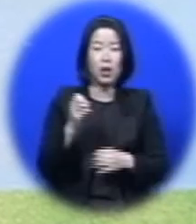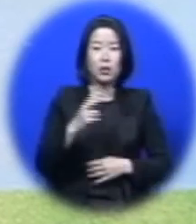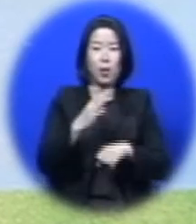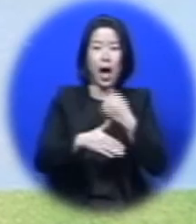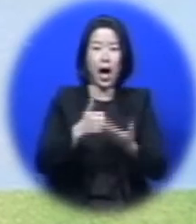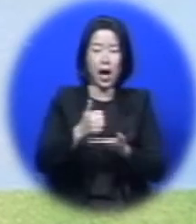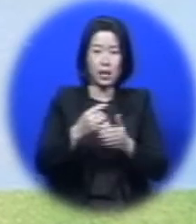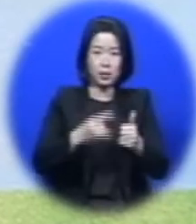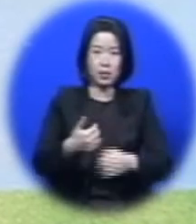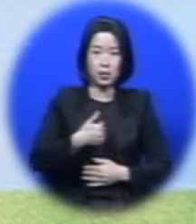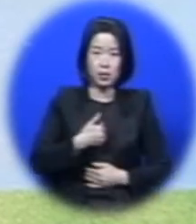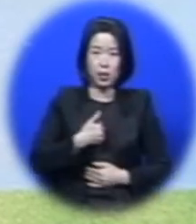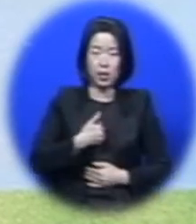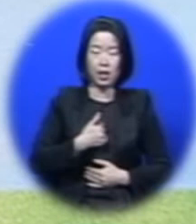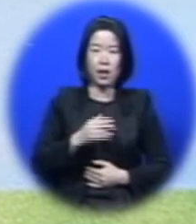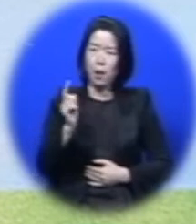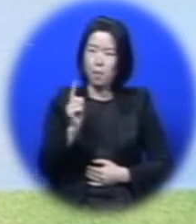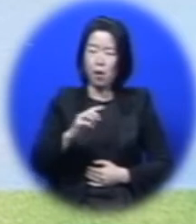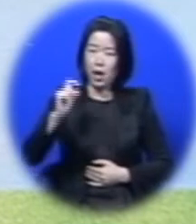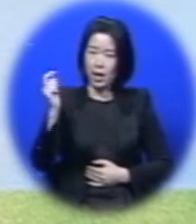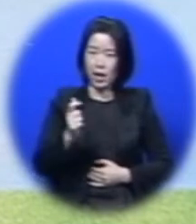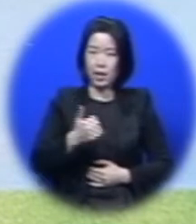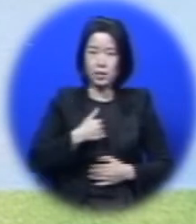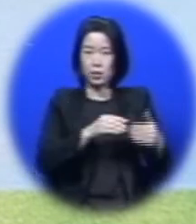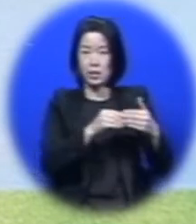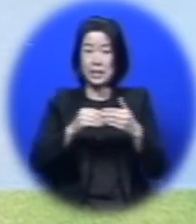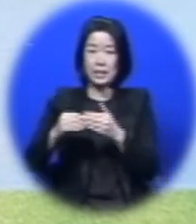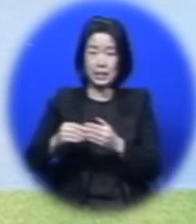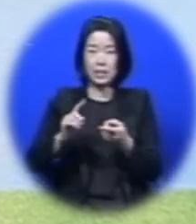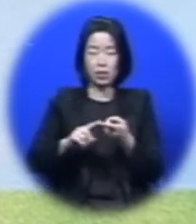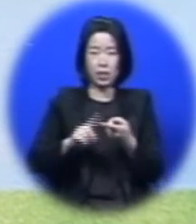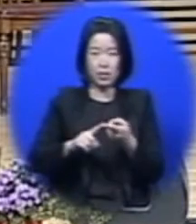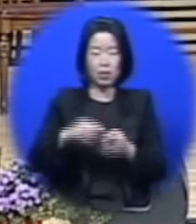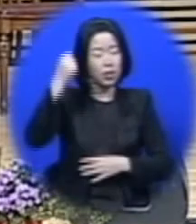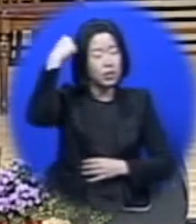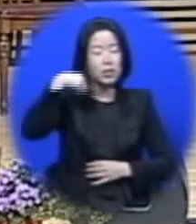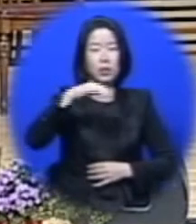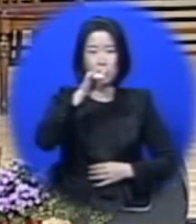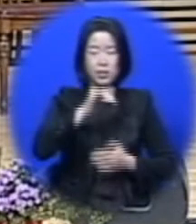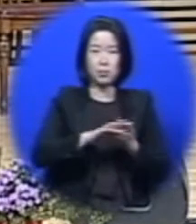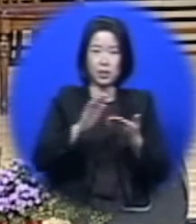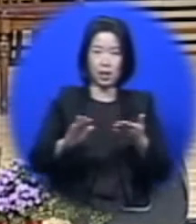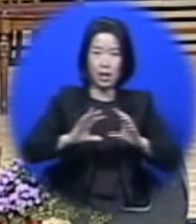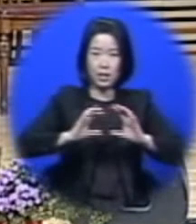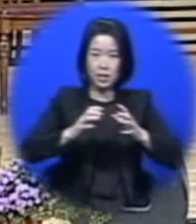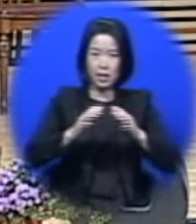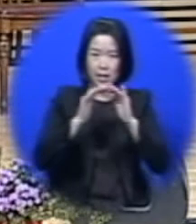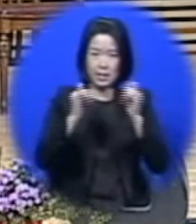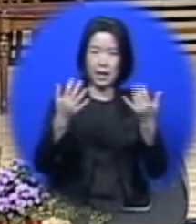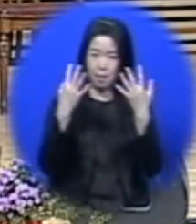하나님께서 저에게 뭔가 아주 강하게 저를 이끄시는 것을 느낍니다. 세상에 사람이